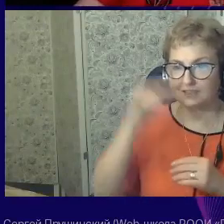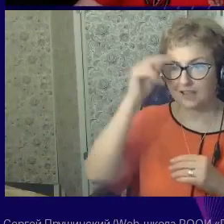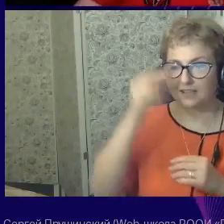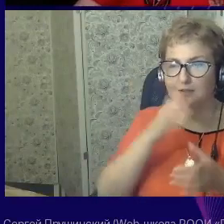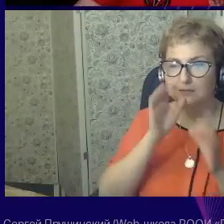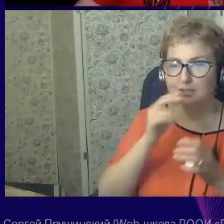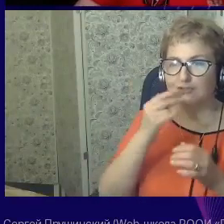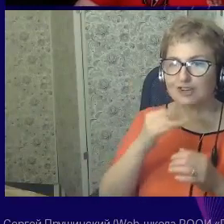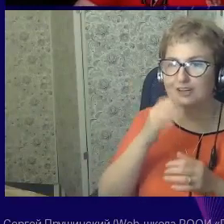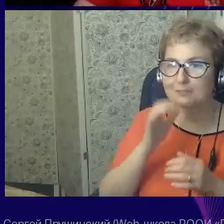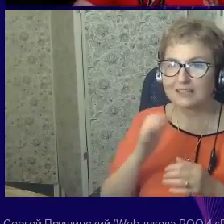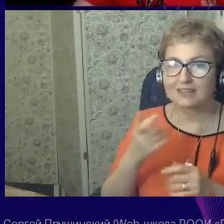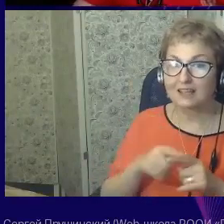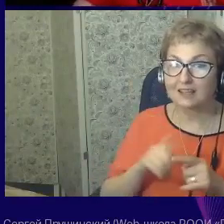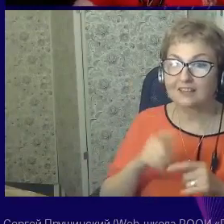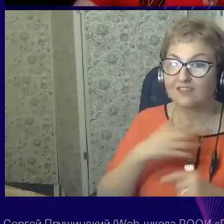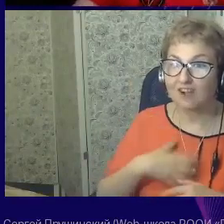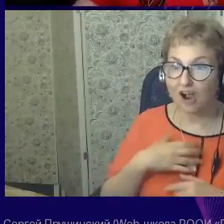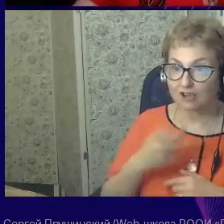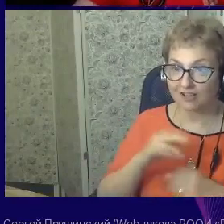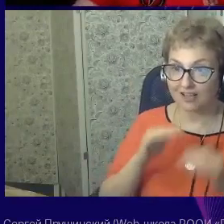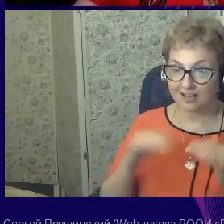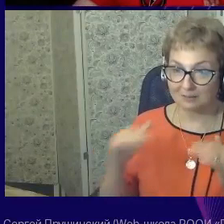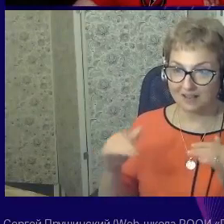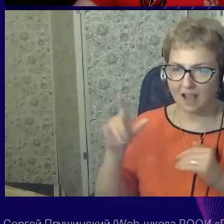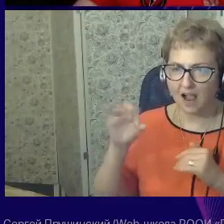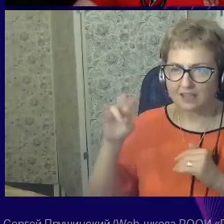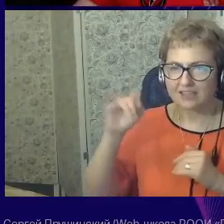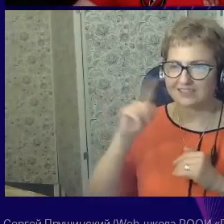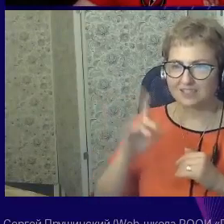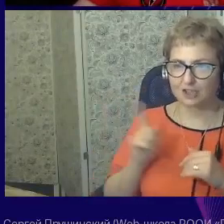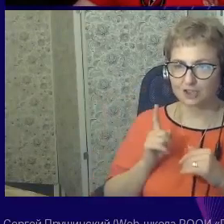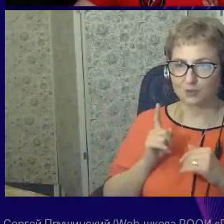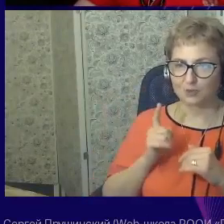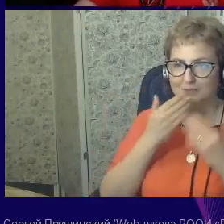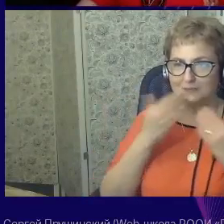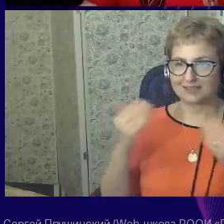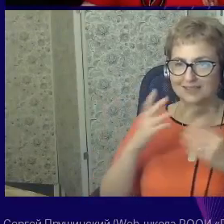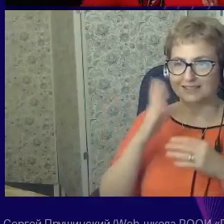И, наверное, это очень важно для ребят. Они всегда ждут этого